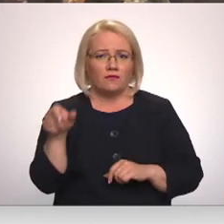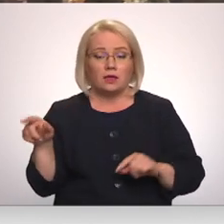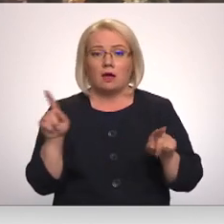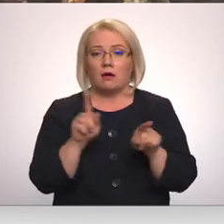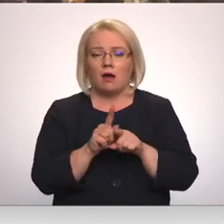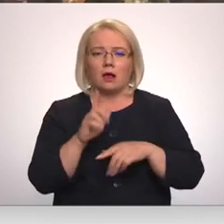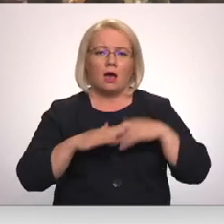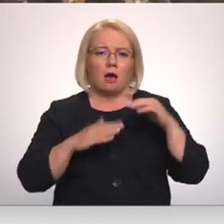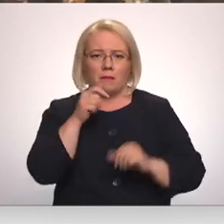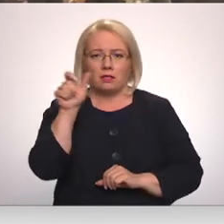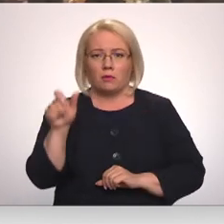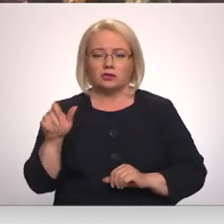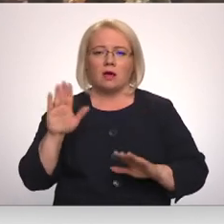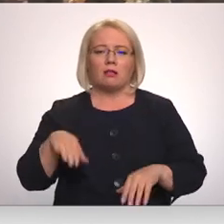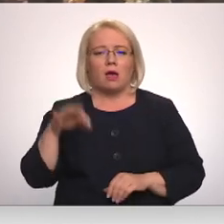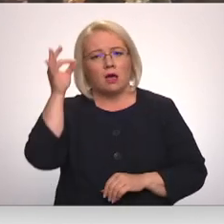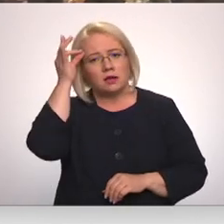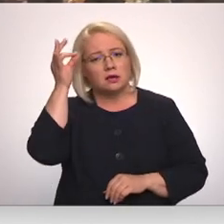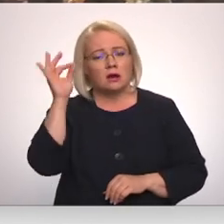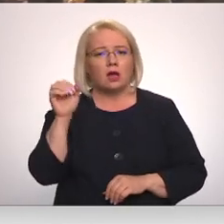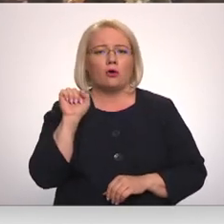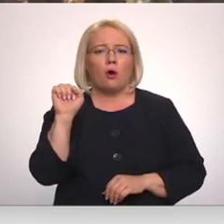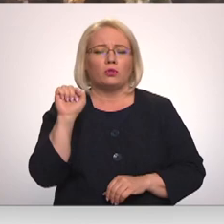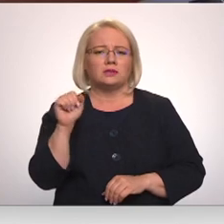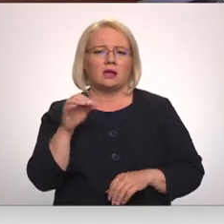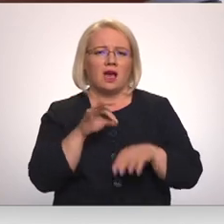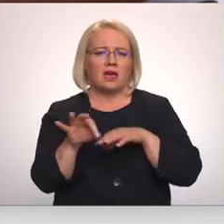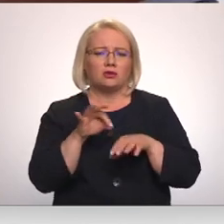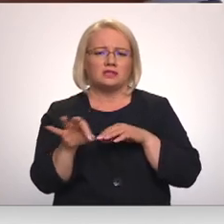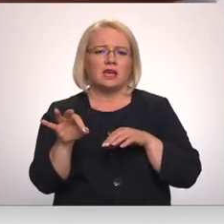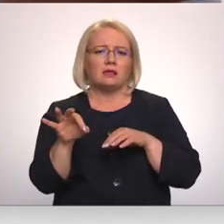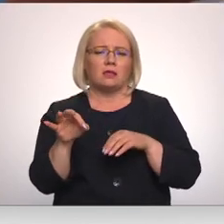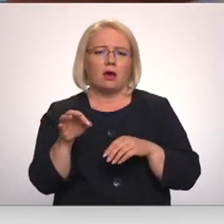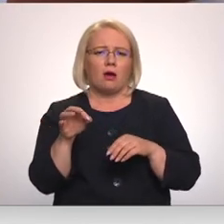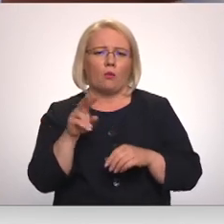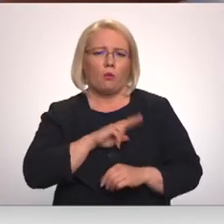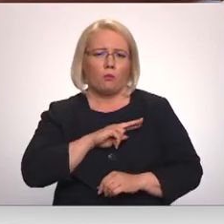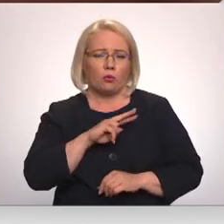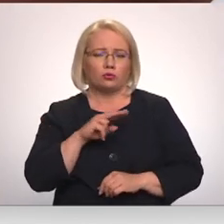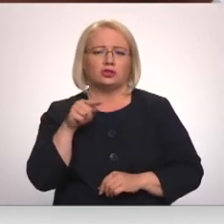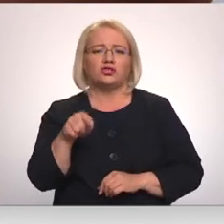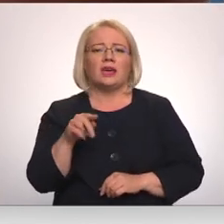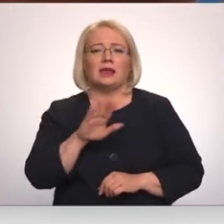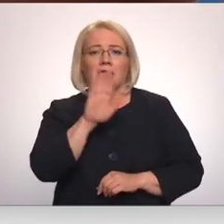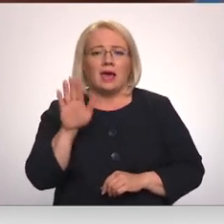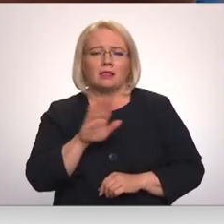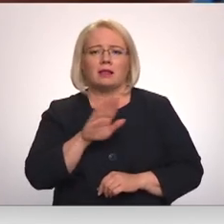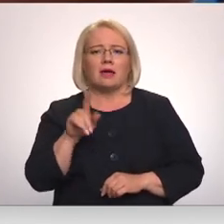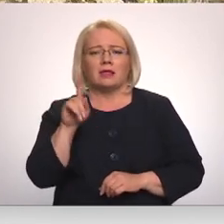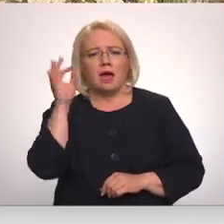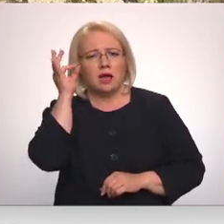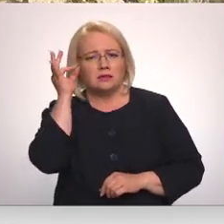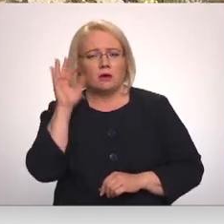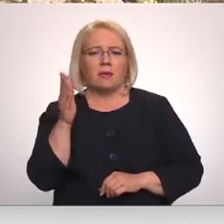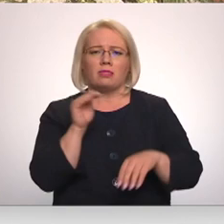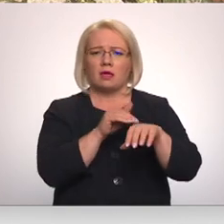arī amatpersonas, lai pieminētu komunistiskā genocīda upurus. Šī ir diena, lai nevien atcerētos, bet arī